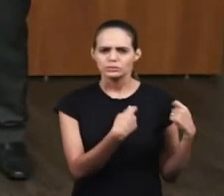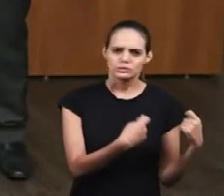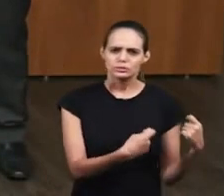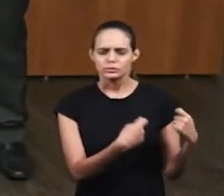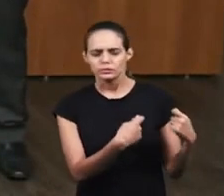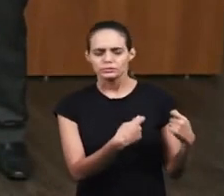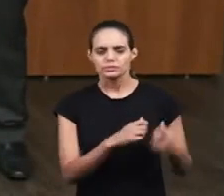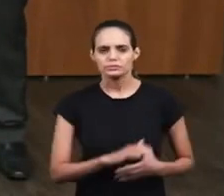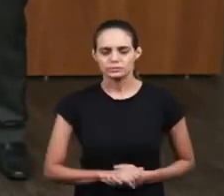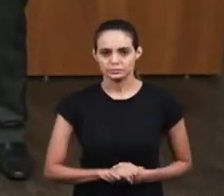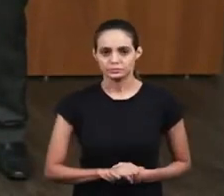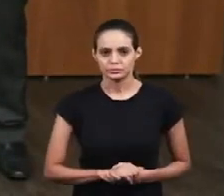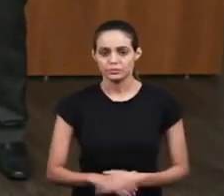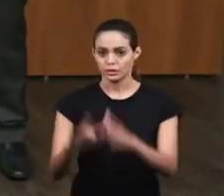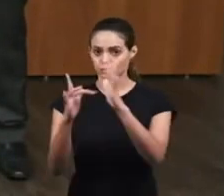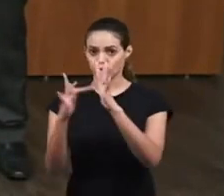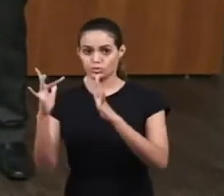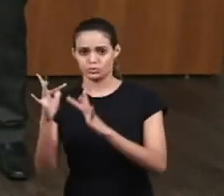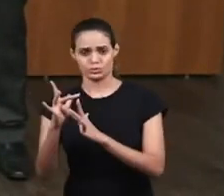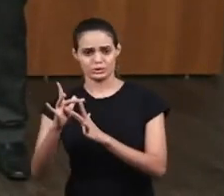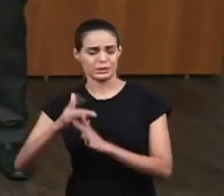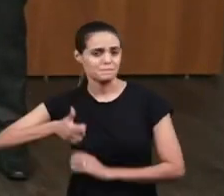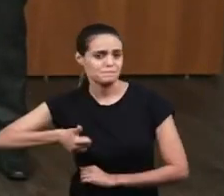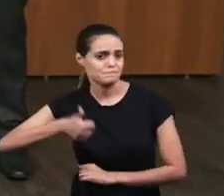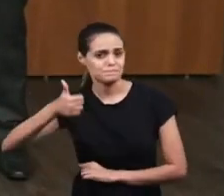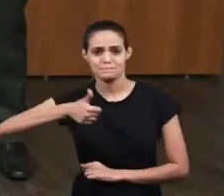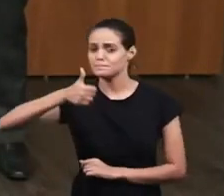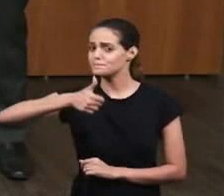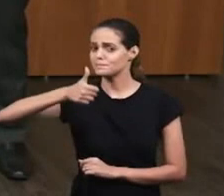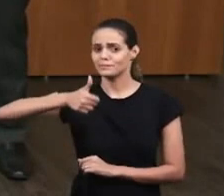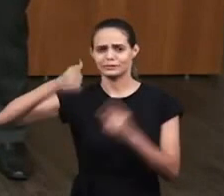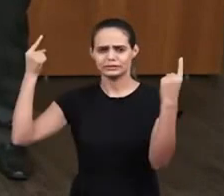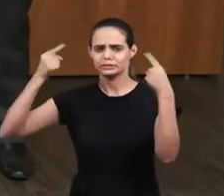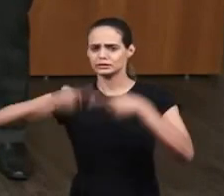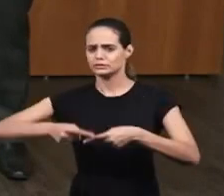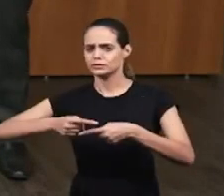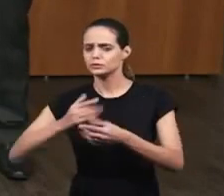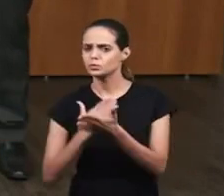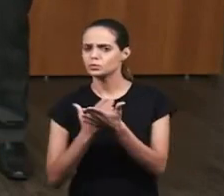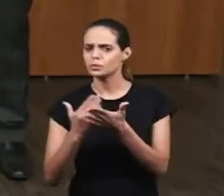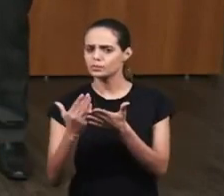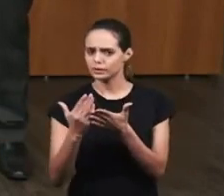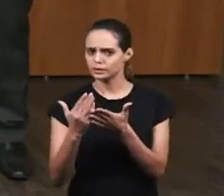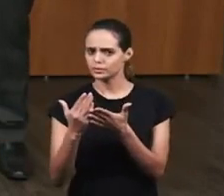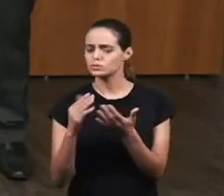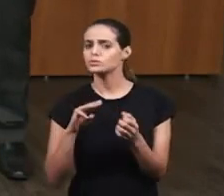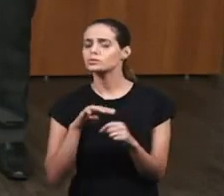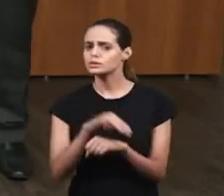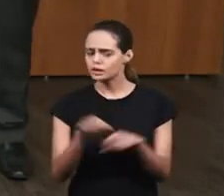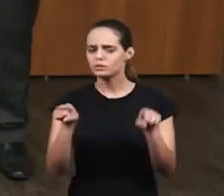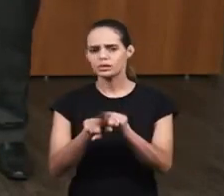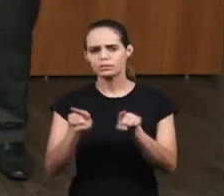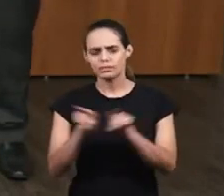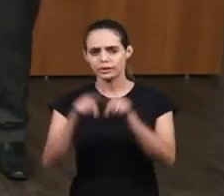Und was war der erste große Kampf des Herrn Jesus gleich zu Beginn seines Dienstes? Das war gegen